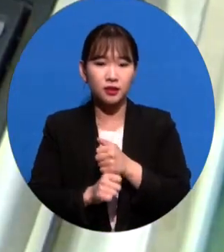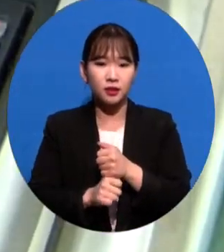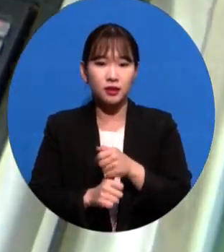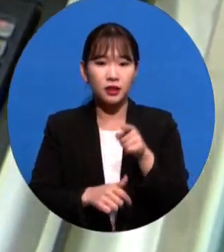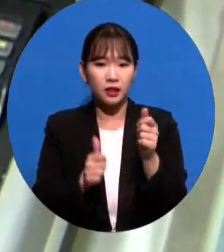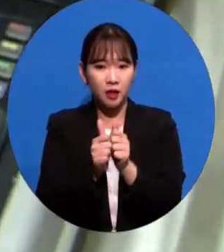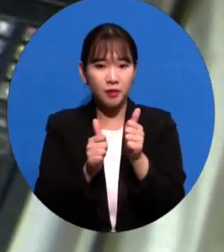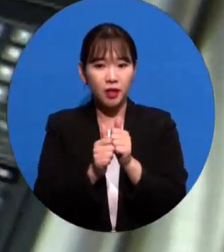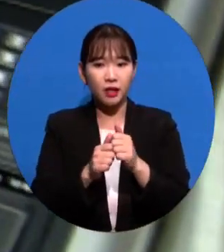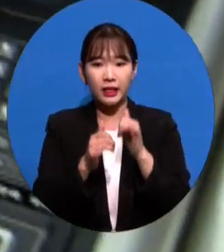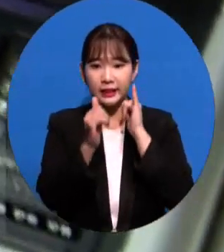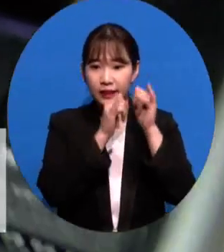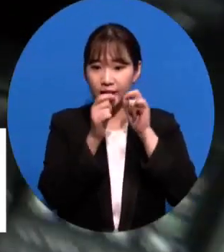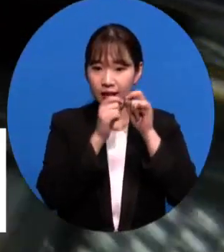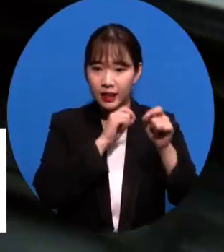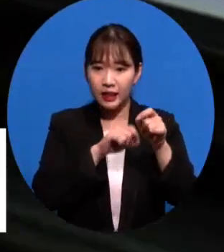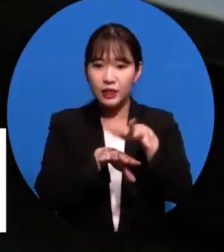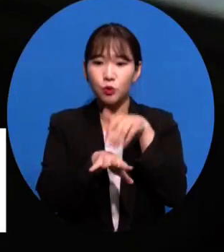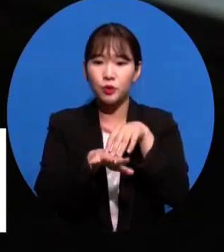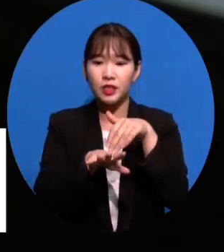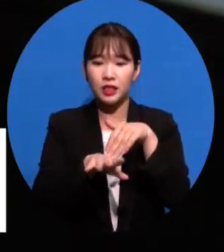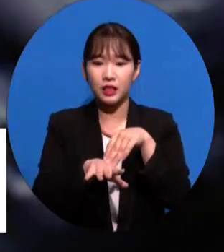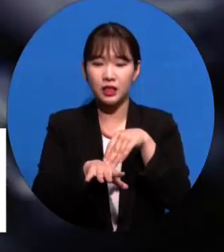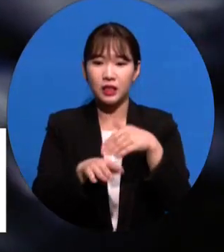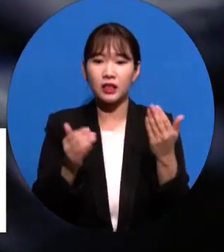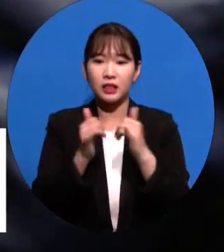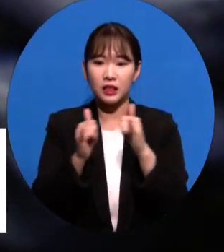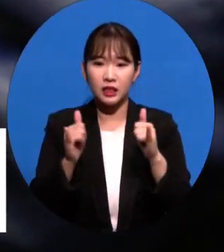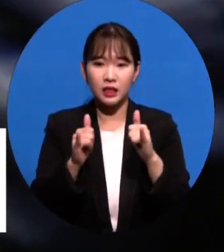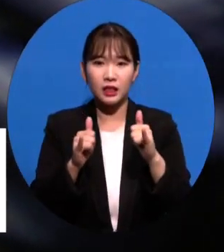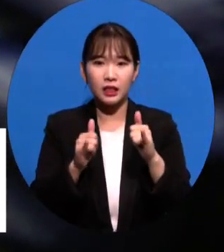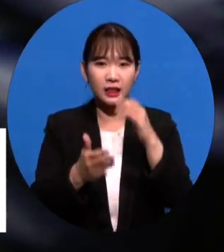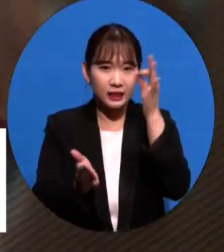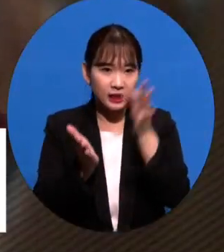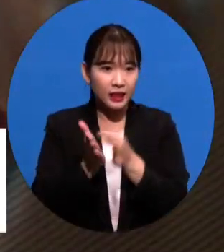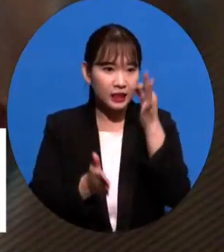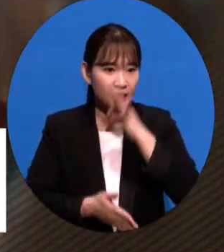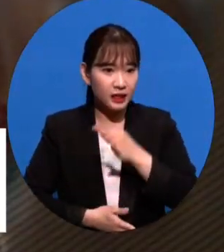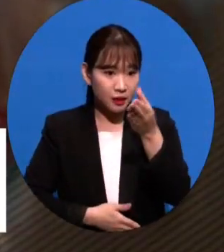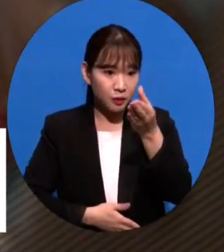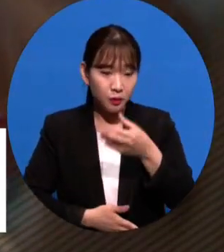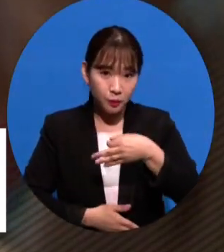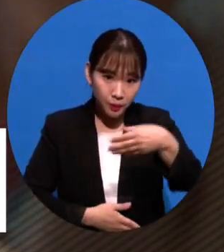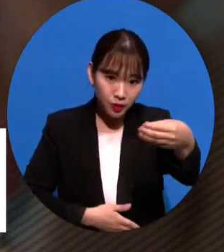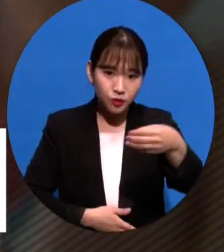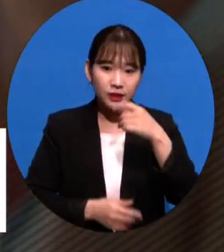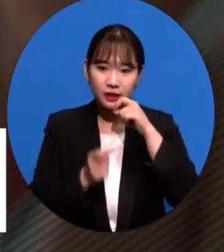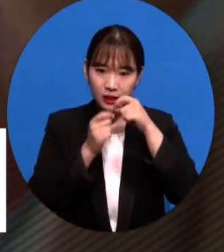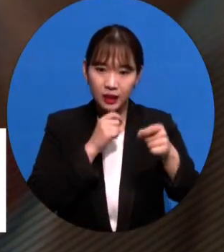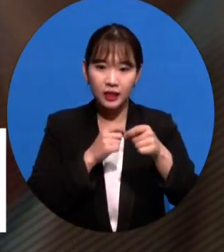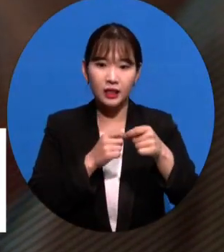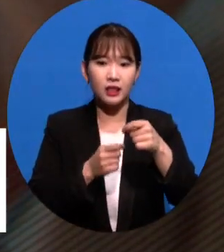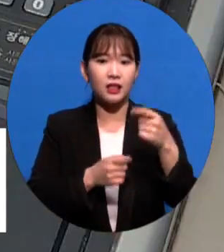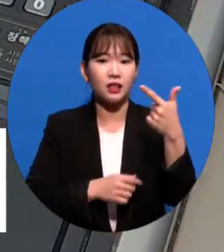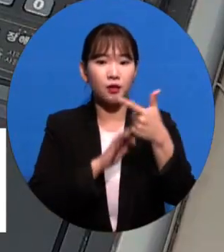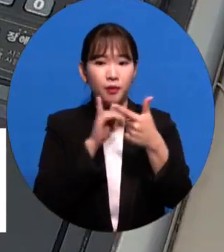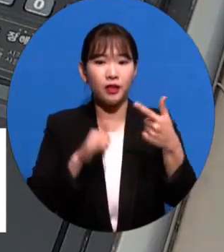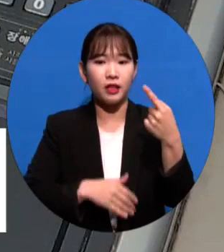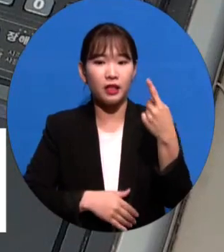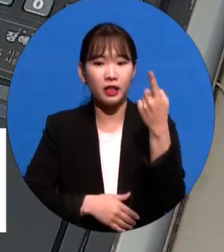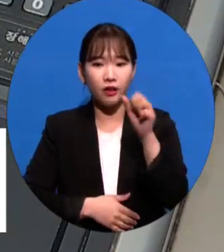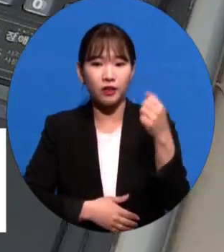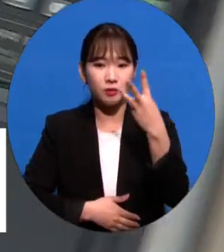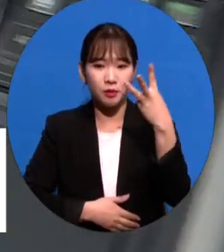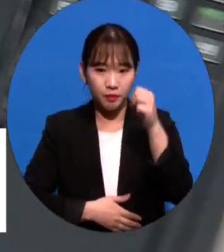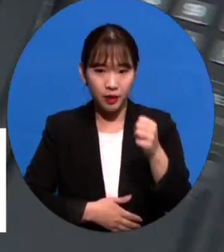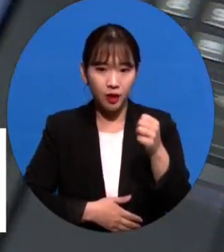이 남성은 보이스피싱 조직원으로 저금리 대출을 해주겠다고 속이고 피해자 6명으로부터 1억 3천여만 원을 받은